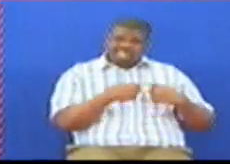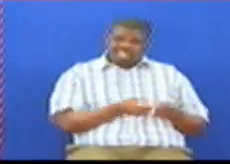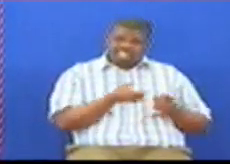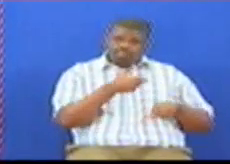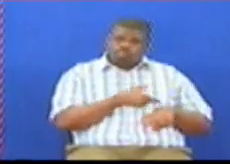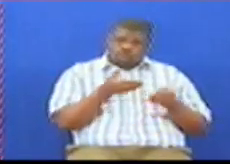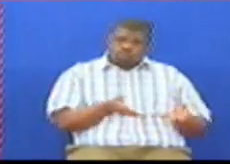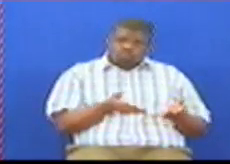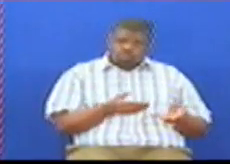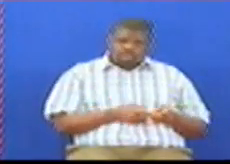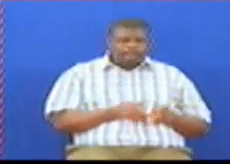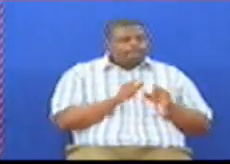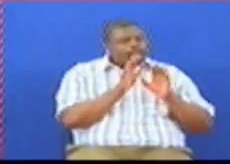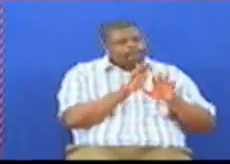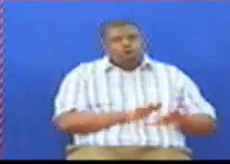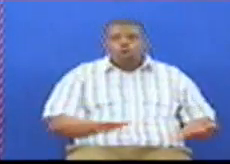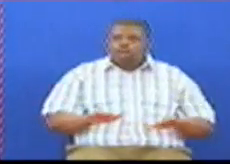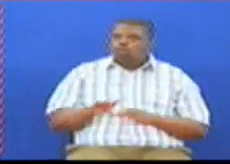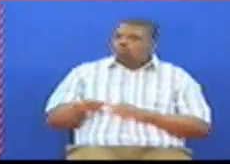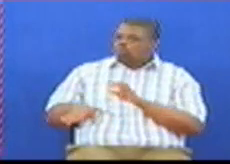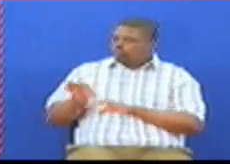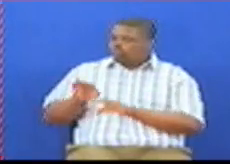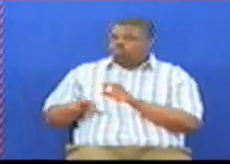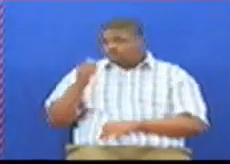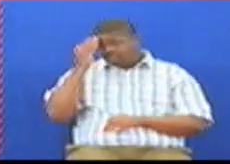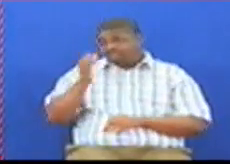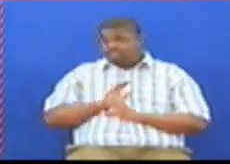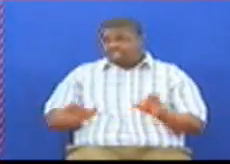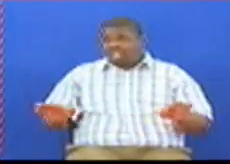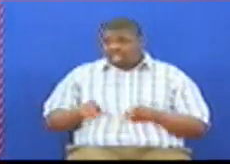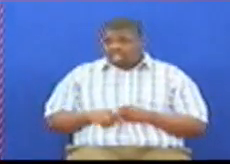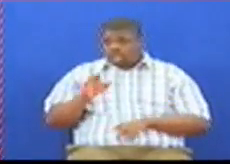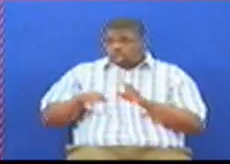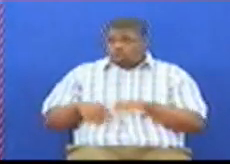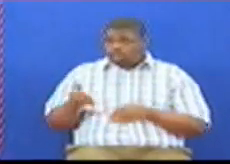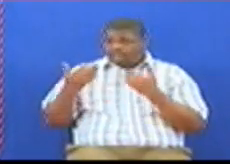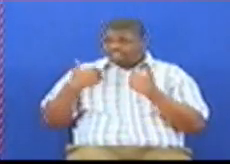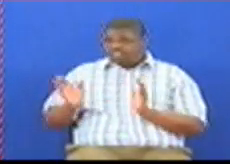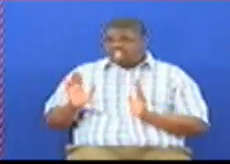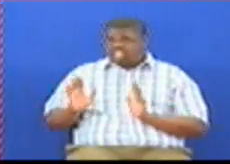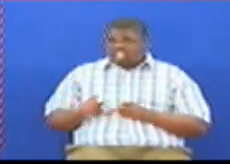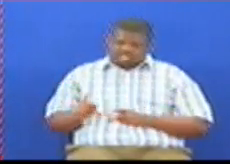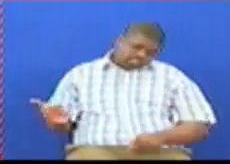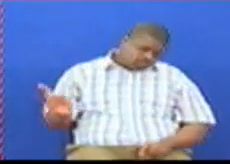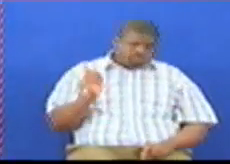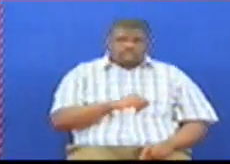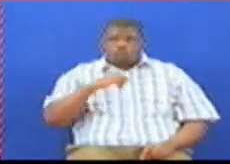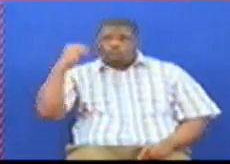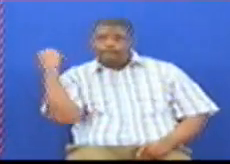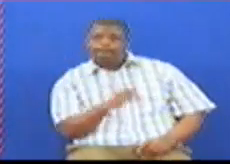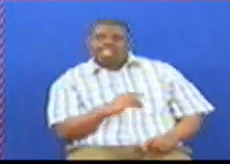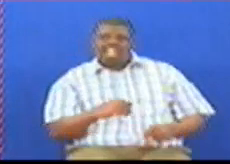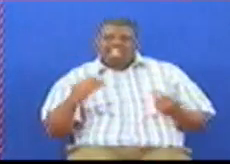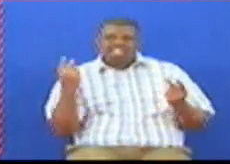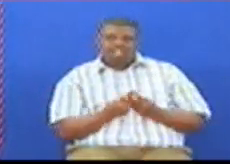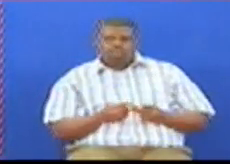leo mmepoa, tunaelekea kwenye uchaguzi, mnajua tayari hapa ngoma imeshamalizika hii. Tunakwenda kuwapiga kama vile